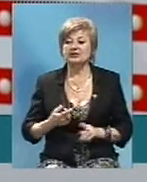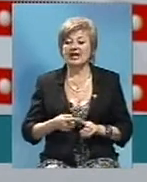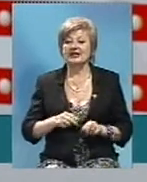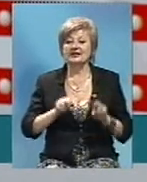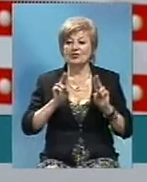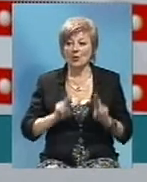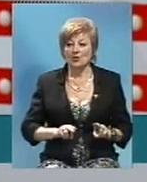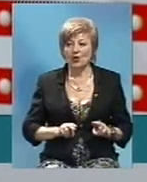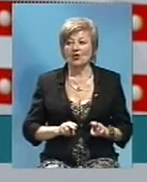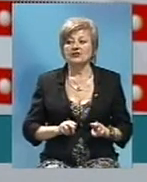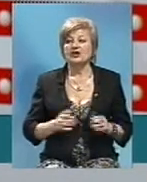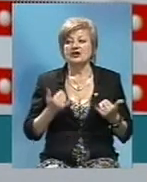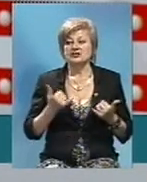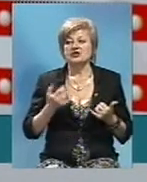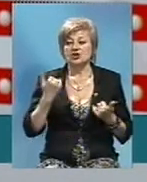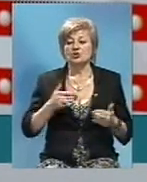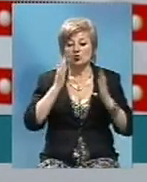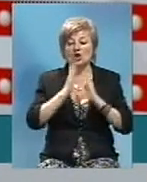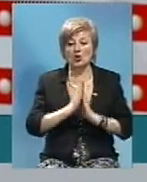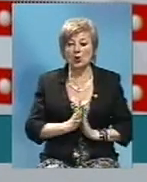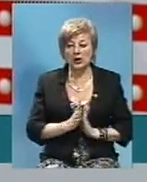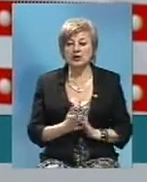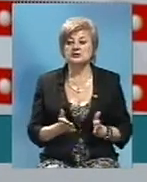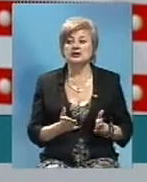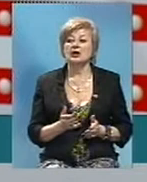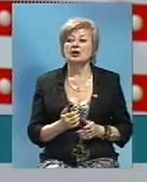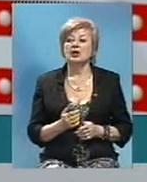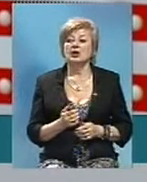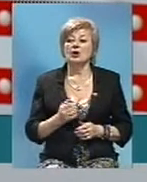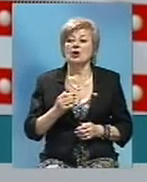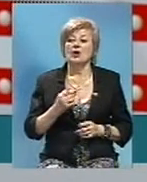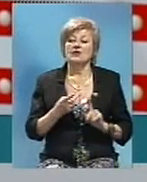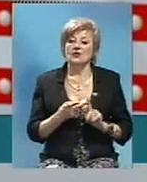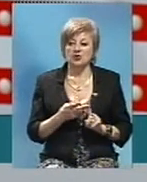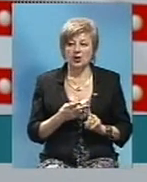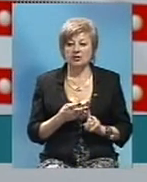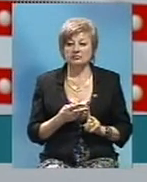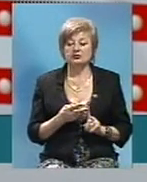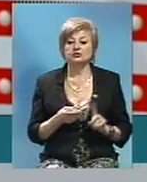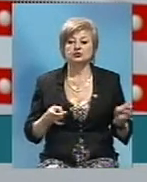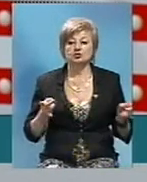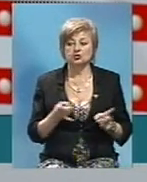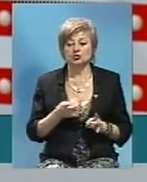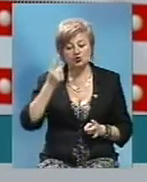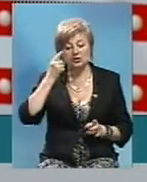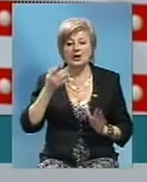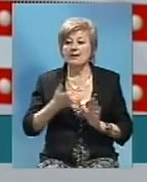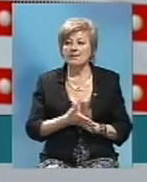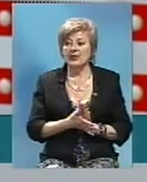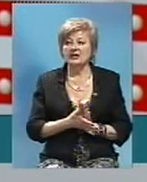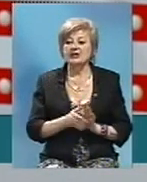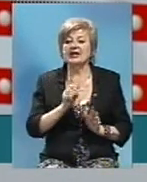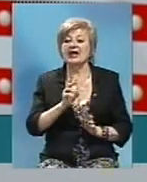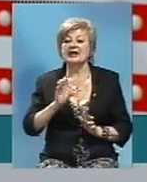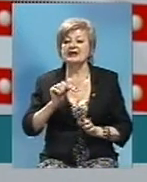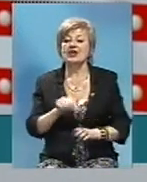правила, наскільки вони зараз вже мусульмани релігійні чи нерелігійні. По-друге, треба розуміти, які